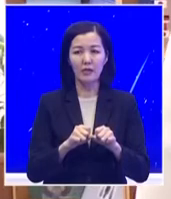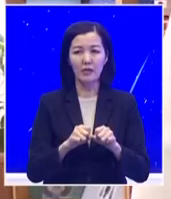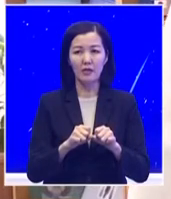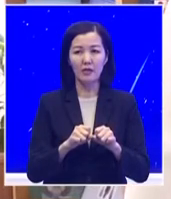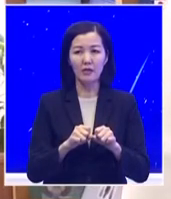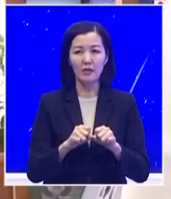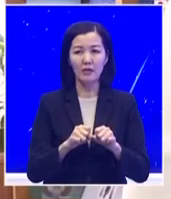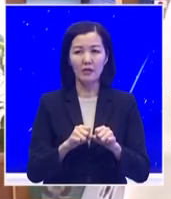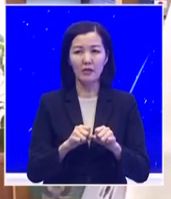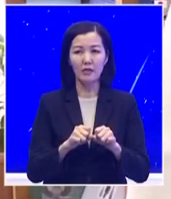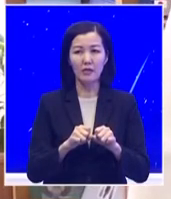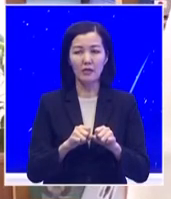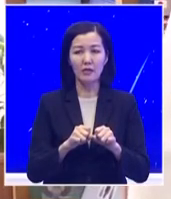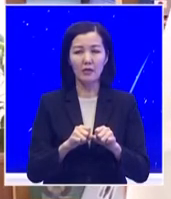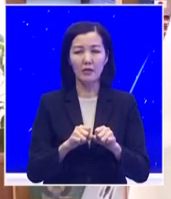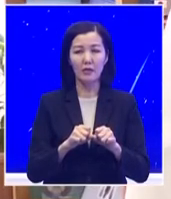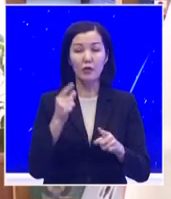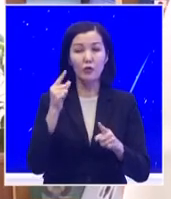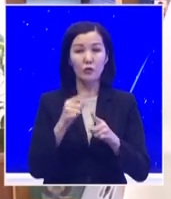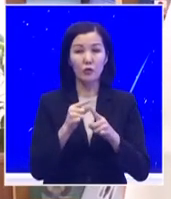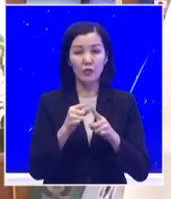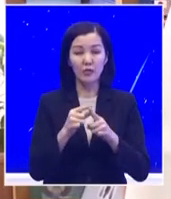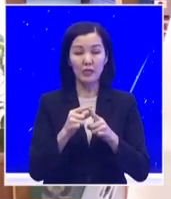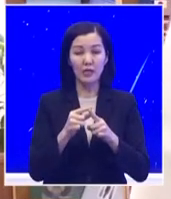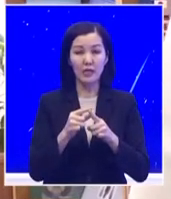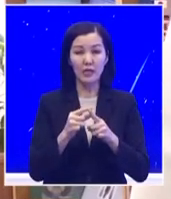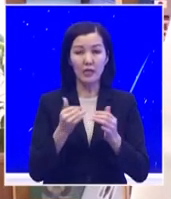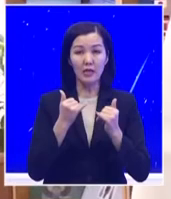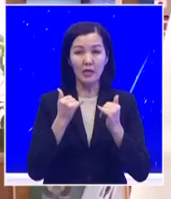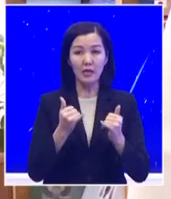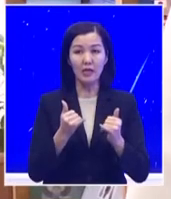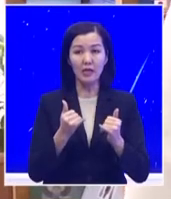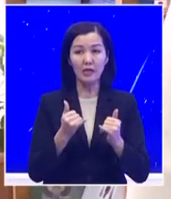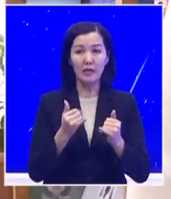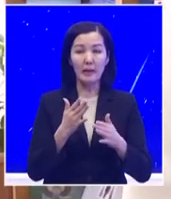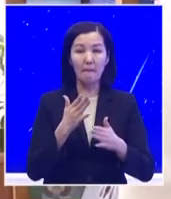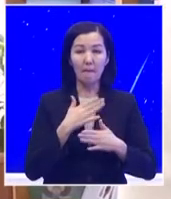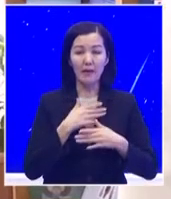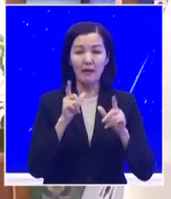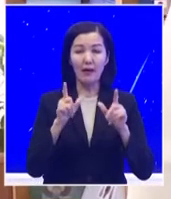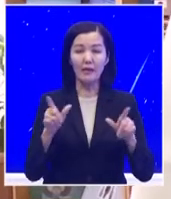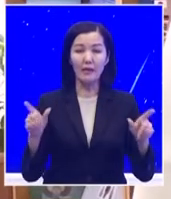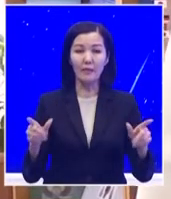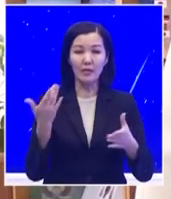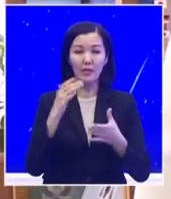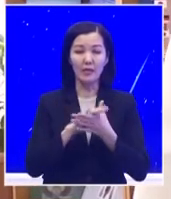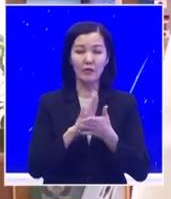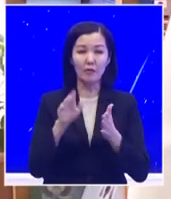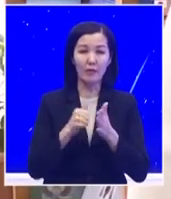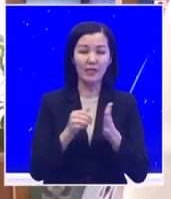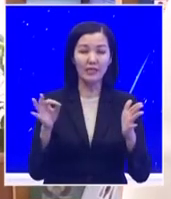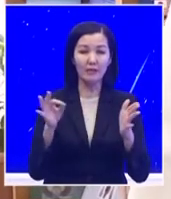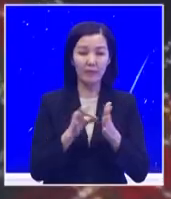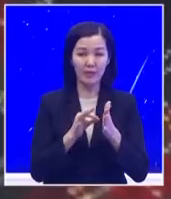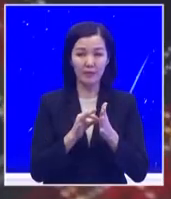бар. Кісіне қарай, сөзіне қарай кісін ал, кісіге қарап сөз алма. Ол менің адамдарды танудағы ең басты принципім деп